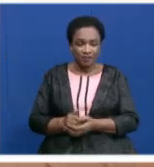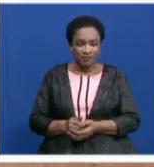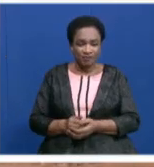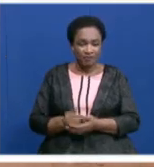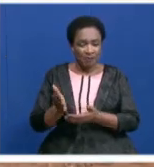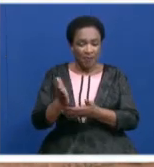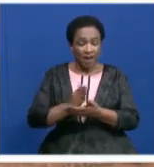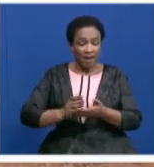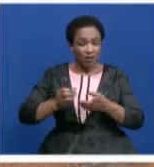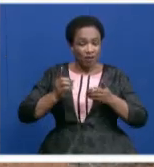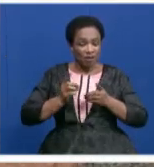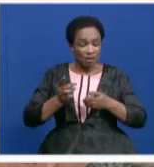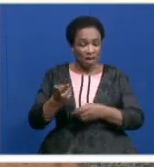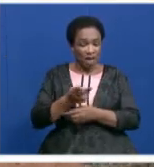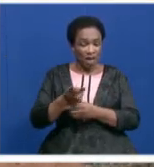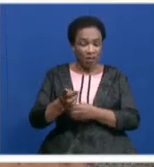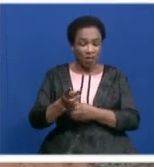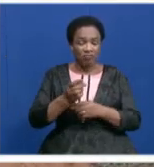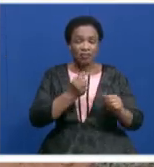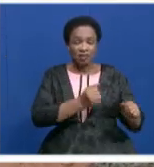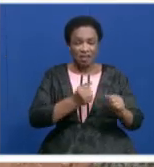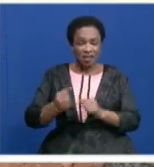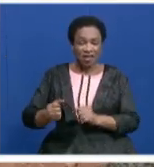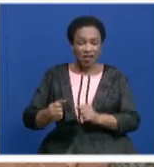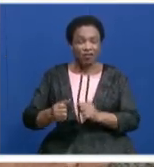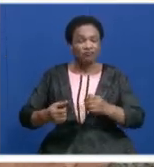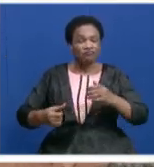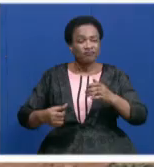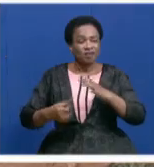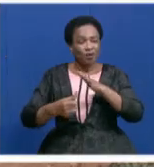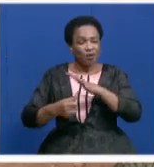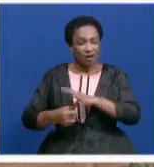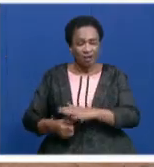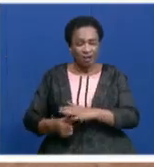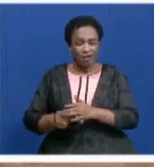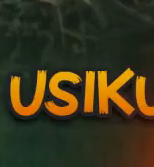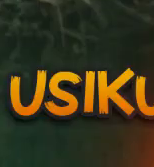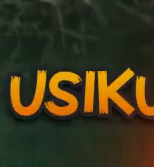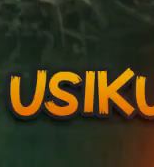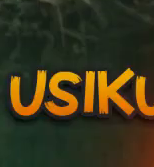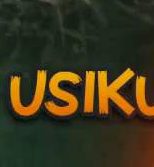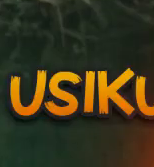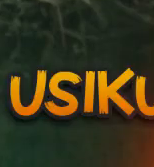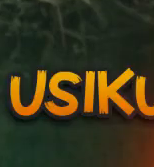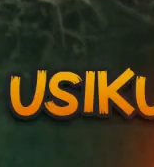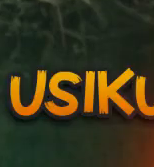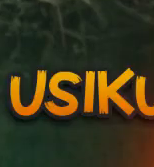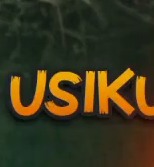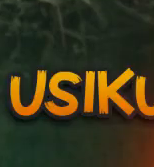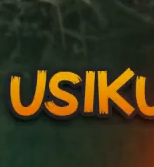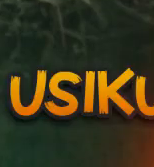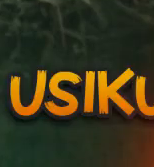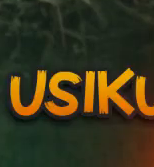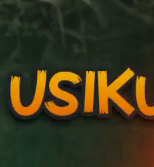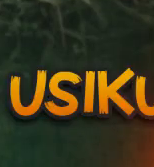mii mwa wasichana hawili wanyi kito hicho cha uka ni mwf wa kidato cha pili mwenye umri wa miaka 15